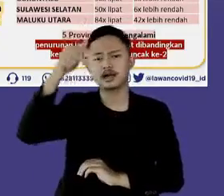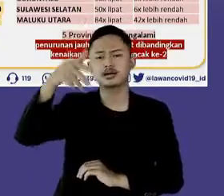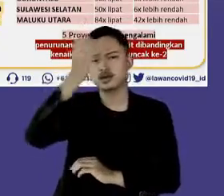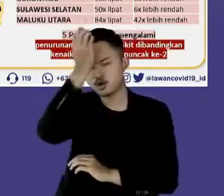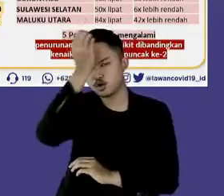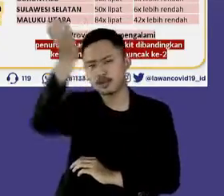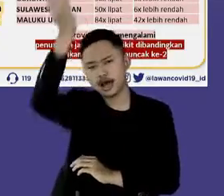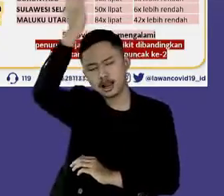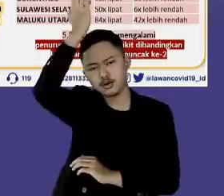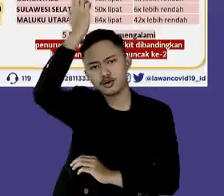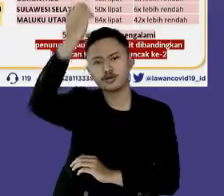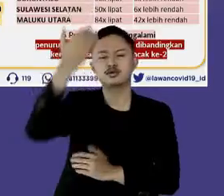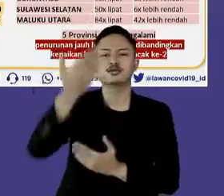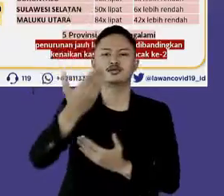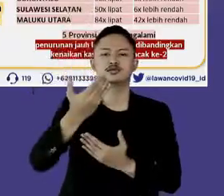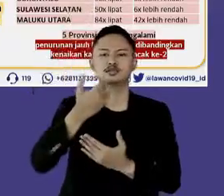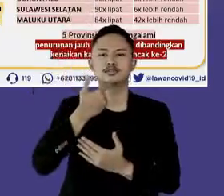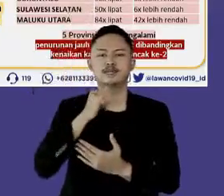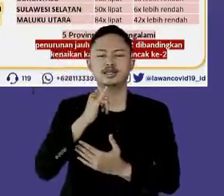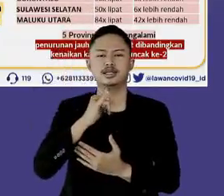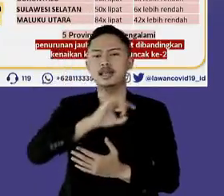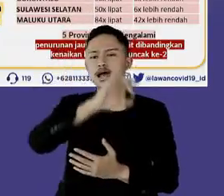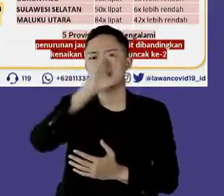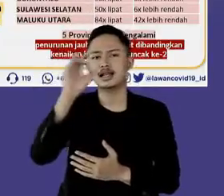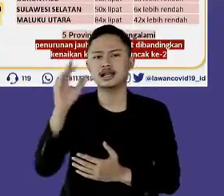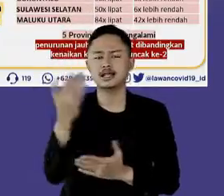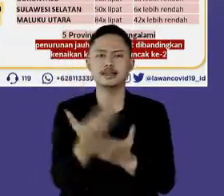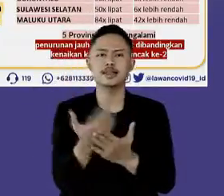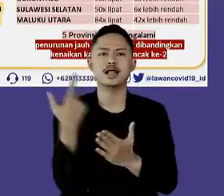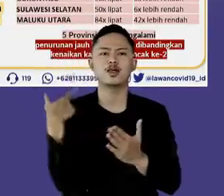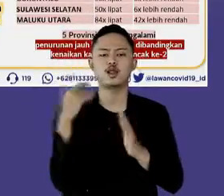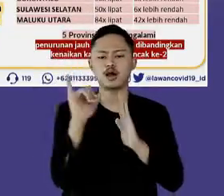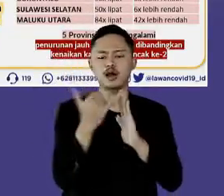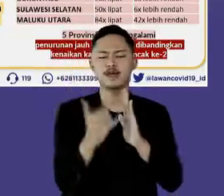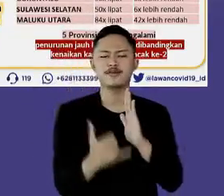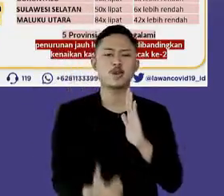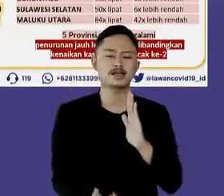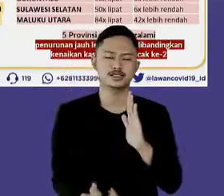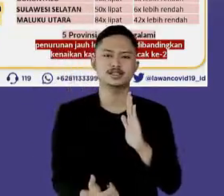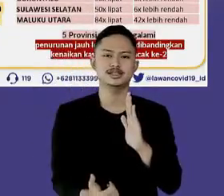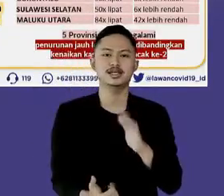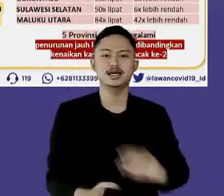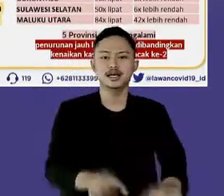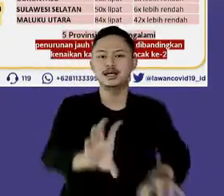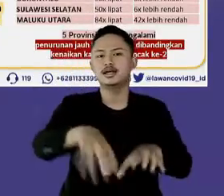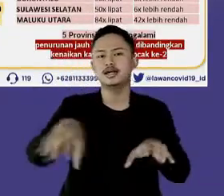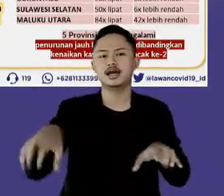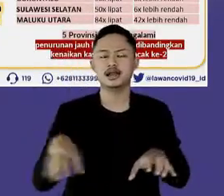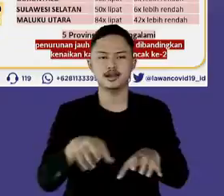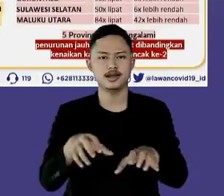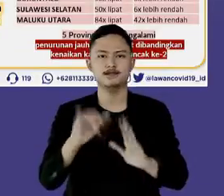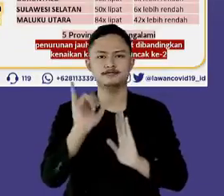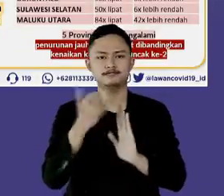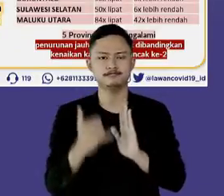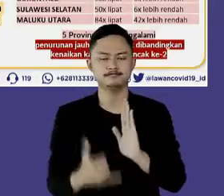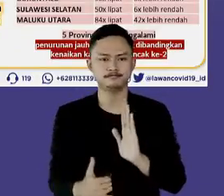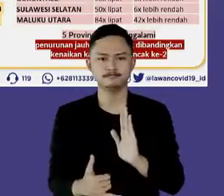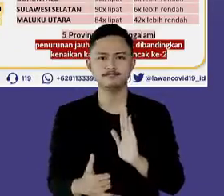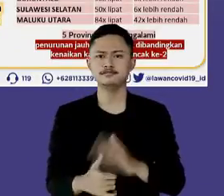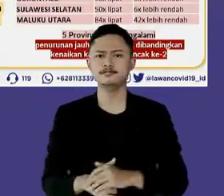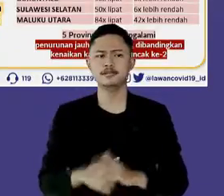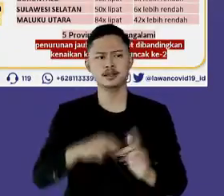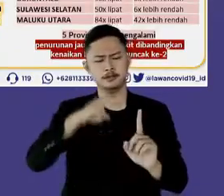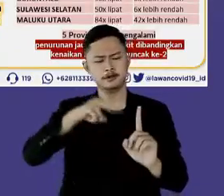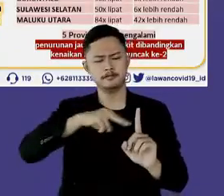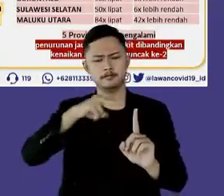dan Maluku Utara untuk terus mengevaluasi penanganan konflik 19 diwilayahnya terus tingkatkan